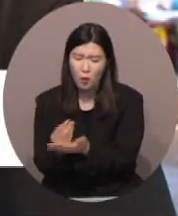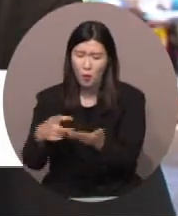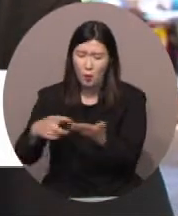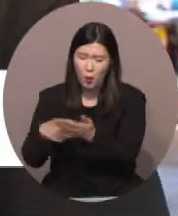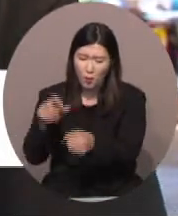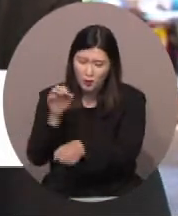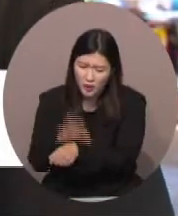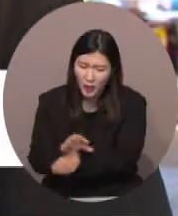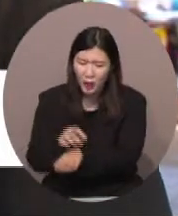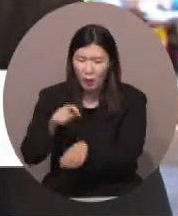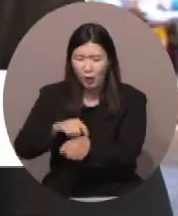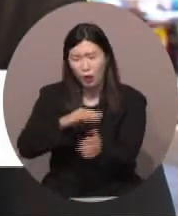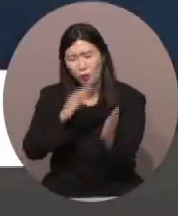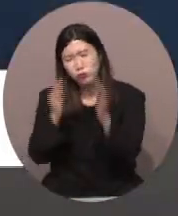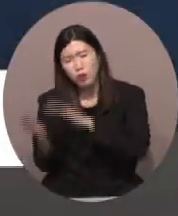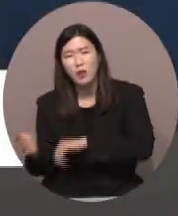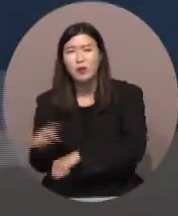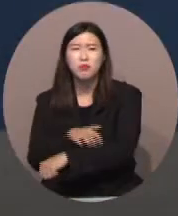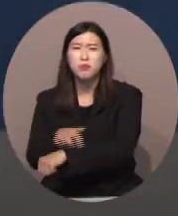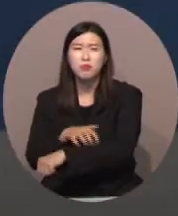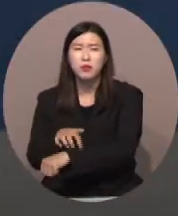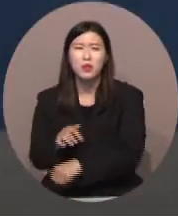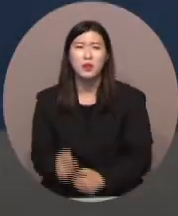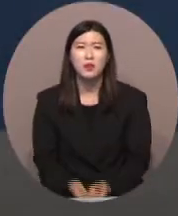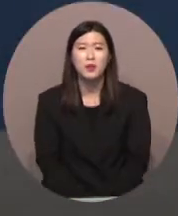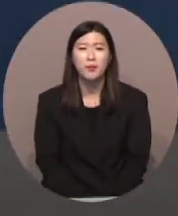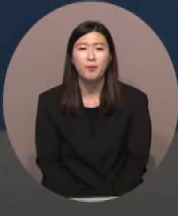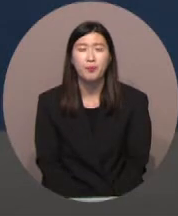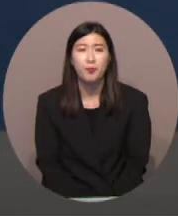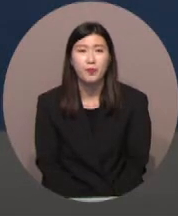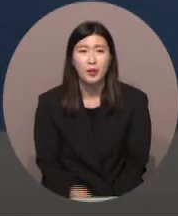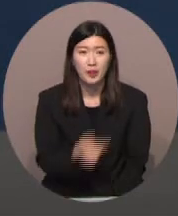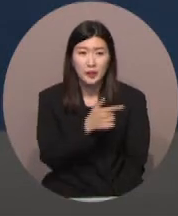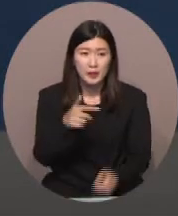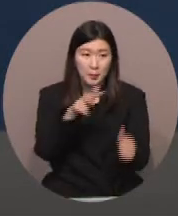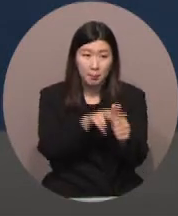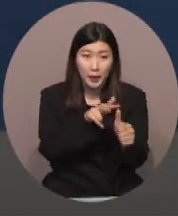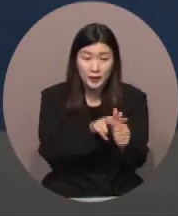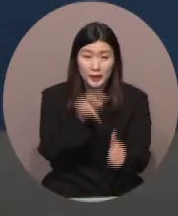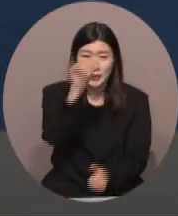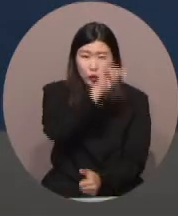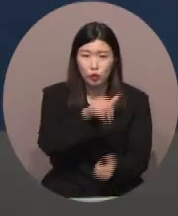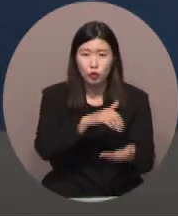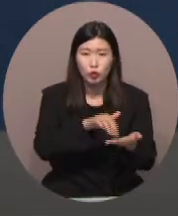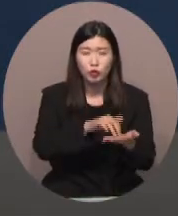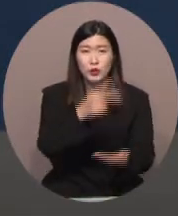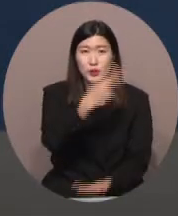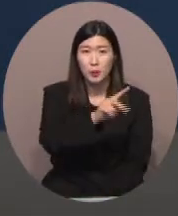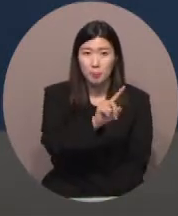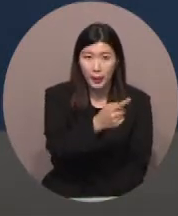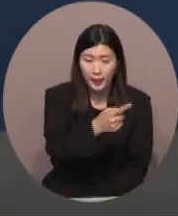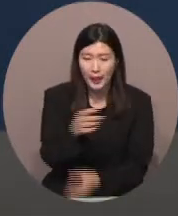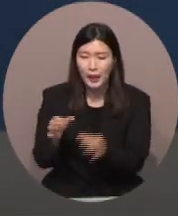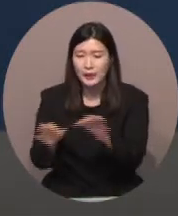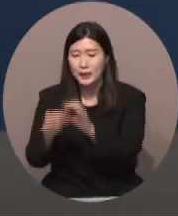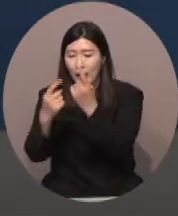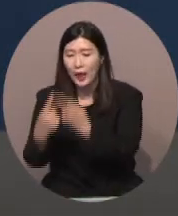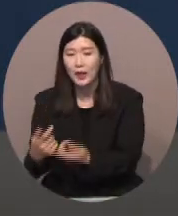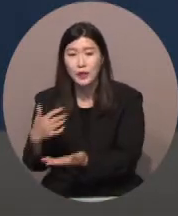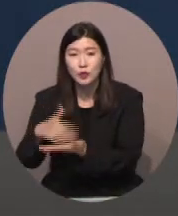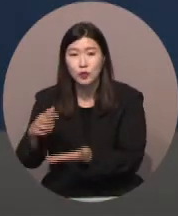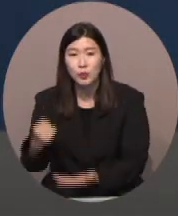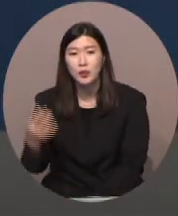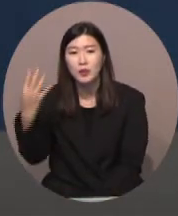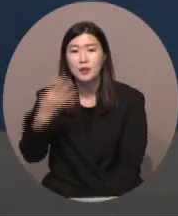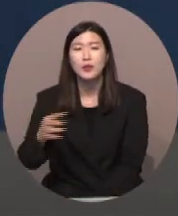빠르게 구매하기에는 어려움이 있는 할인이 적용되는 대형마트 점포는 전국에 2,100여 개, 전통시장과 중소형 마트